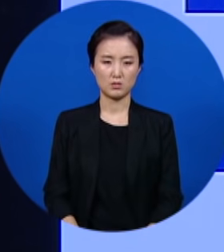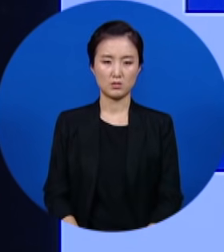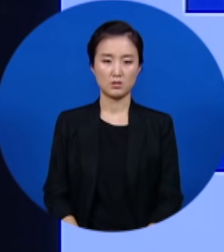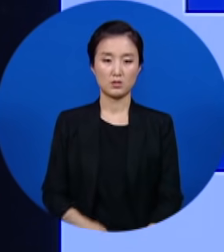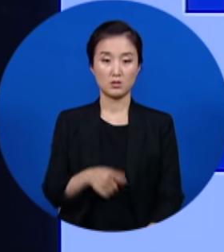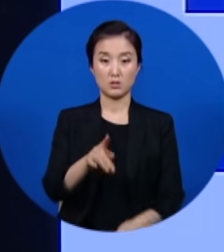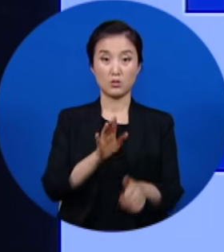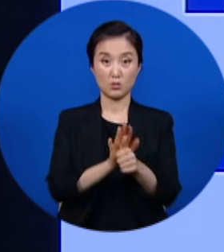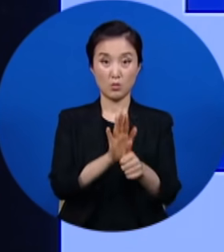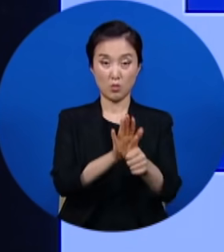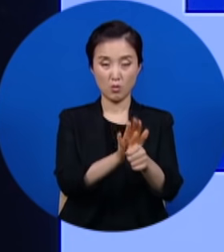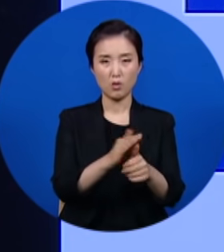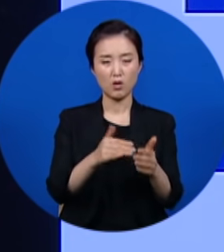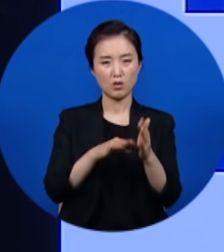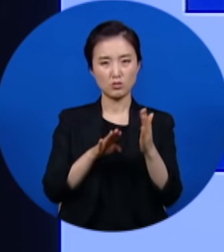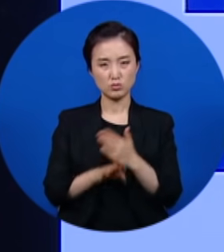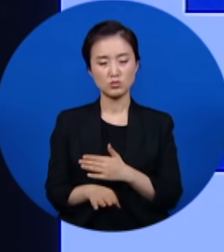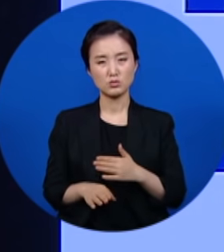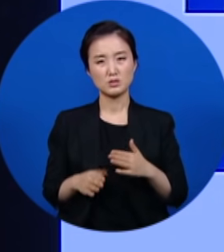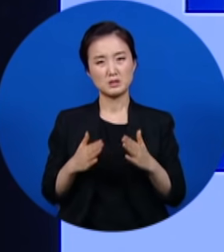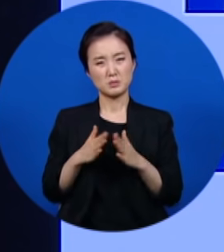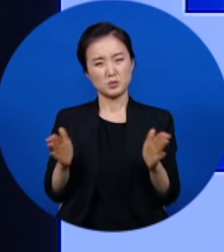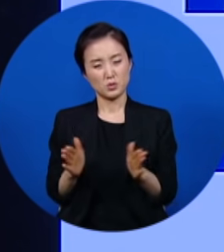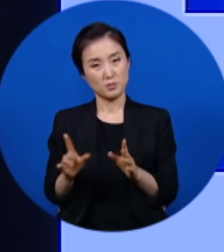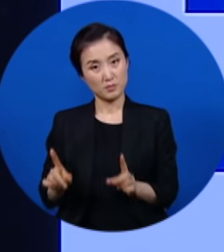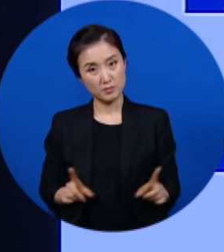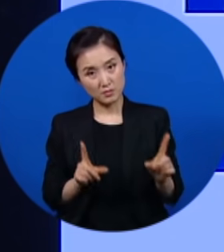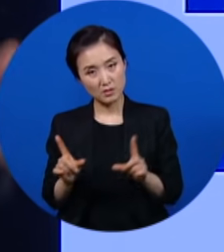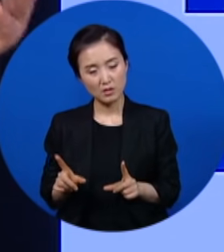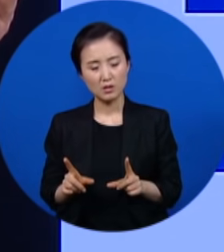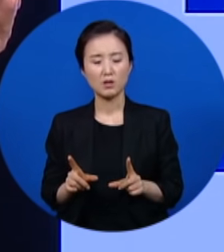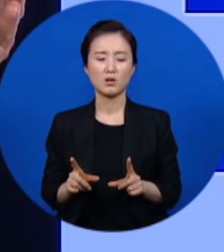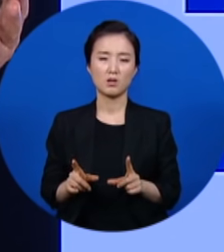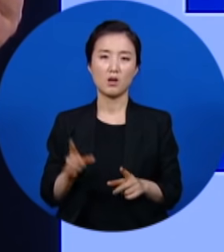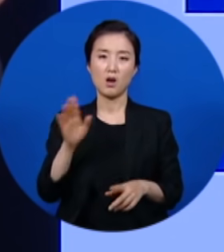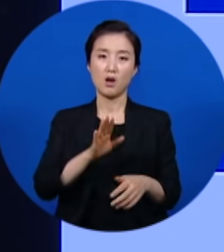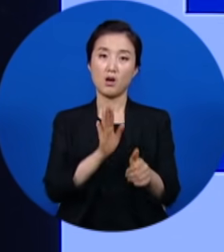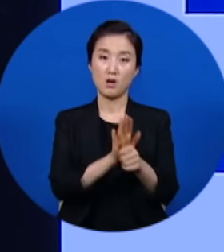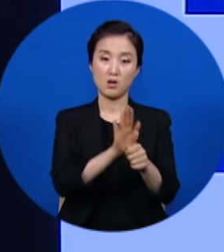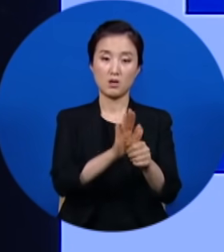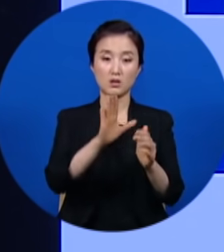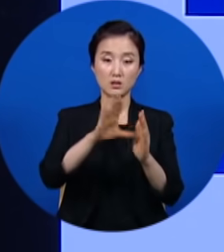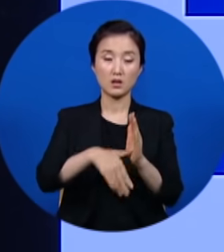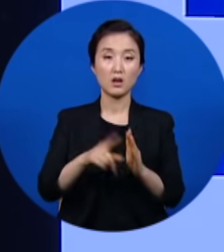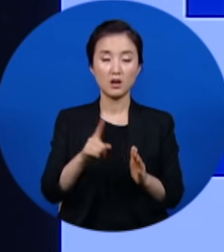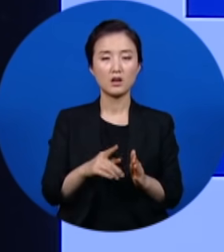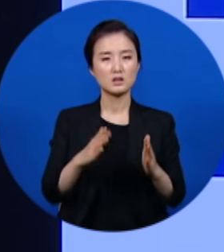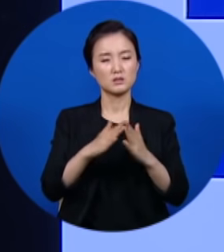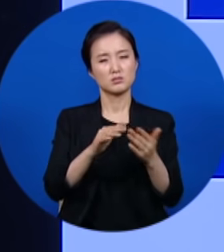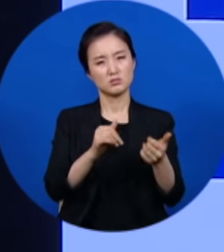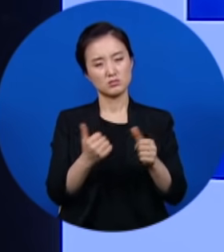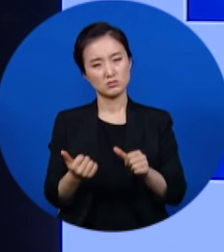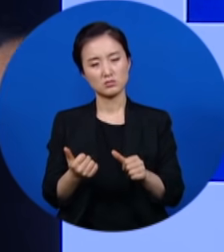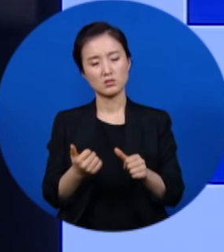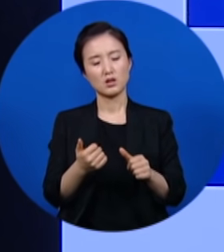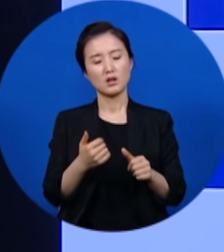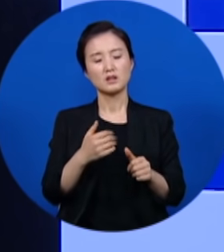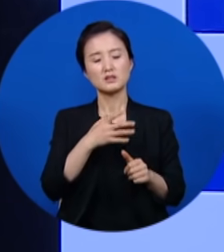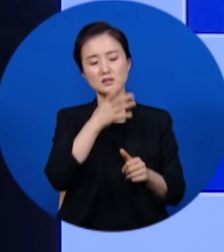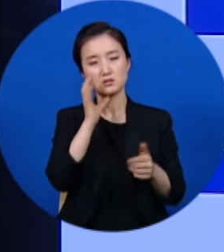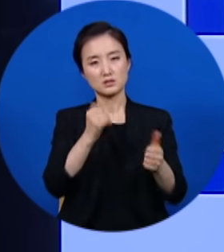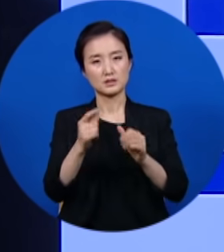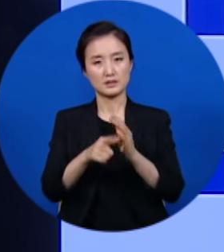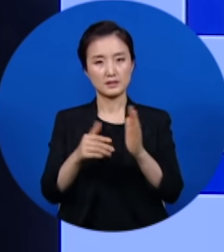도와주고 쪽파는 살잖아요 그 도와줄 때 도와 줄 망정 두 노인 내가 세상을 떠날 때까지 최소 생활 배 정도를